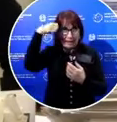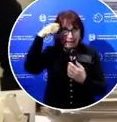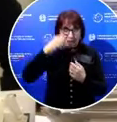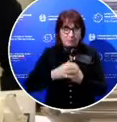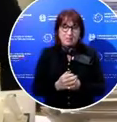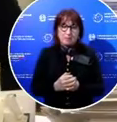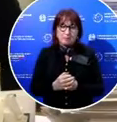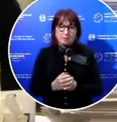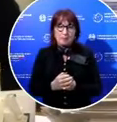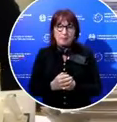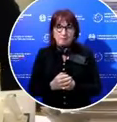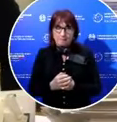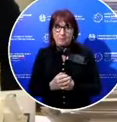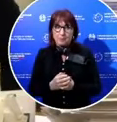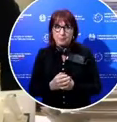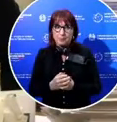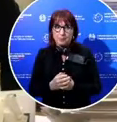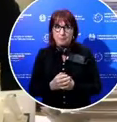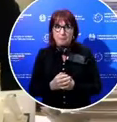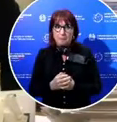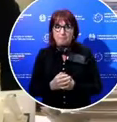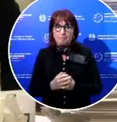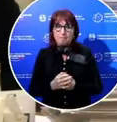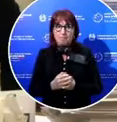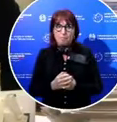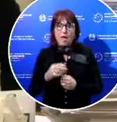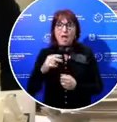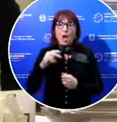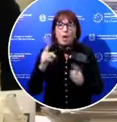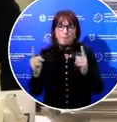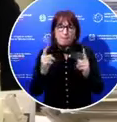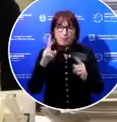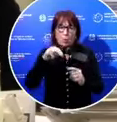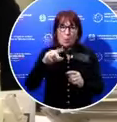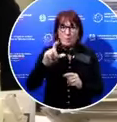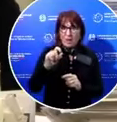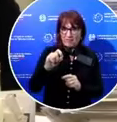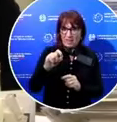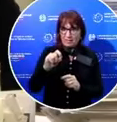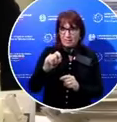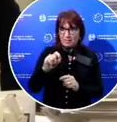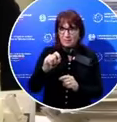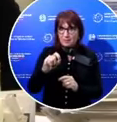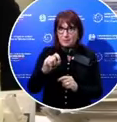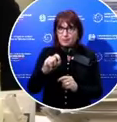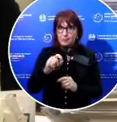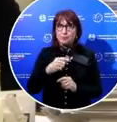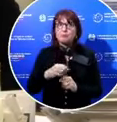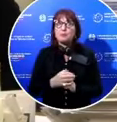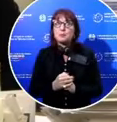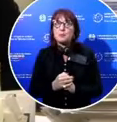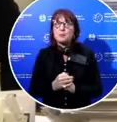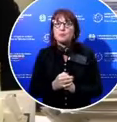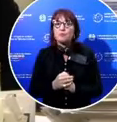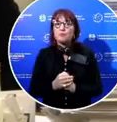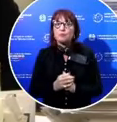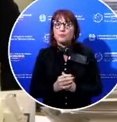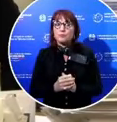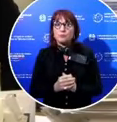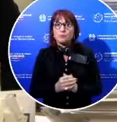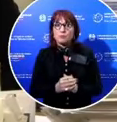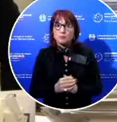In particolare, nell'anno 2020 dobbiamo segnalare che c'è stato